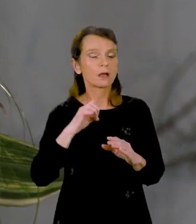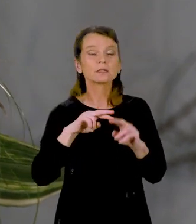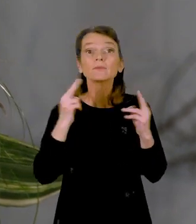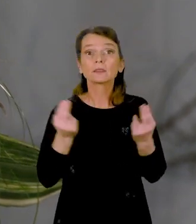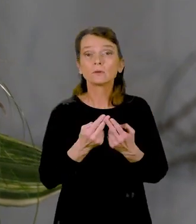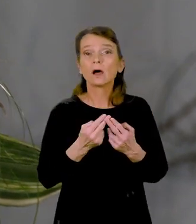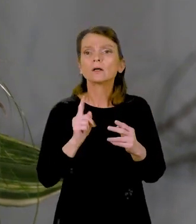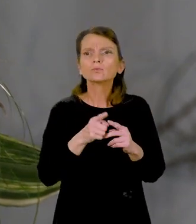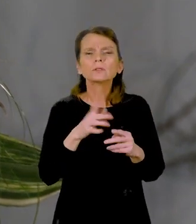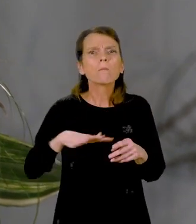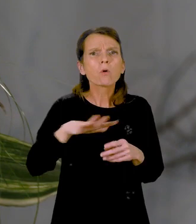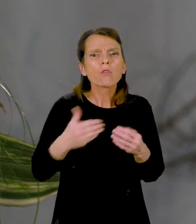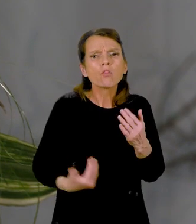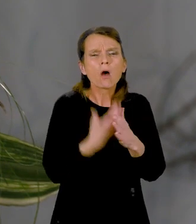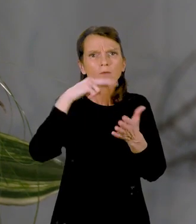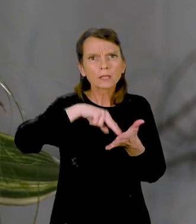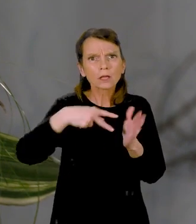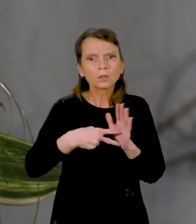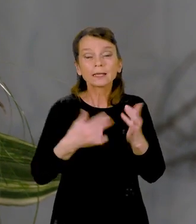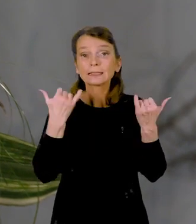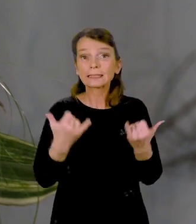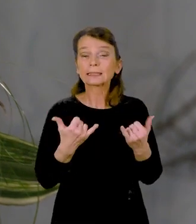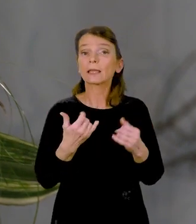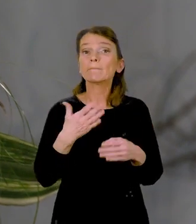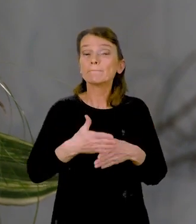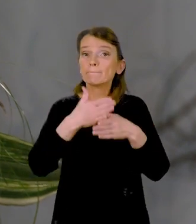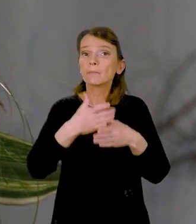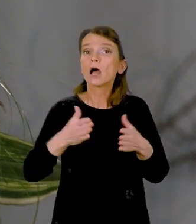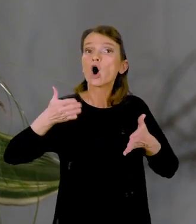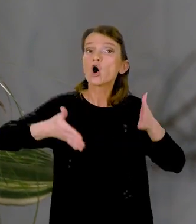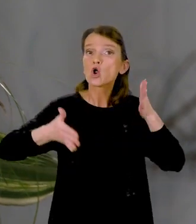tehnologij, tokrat z robotiko.